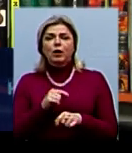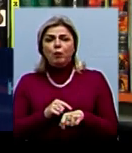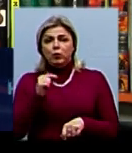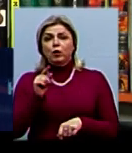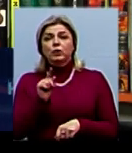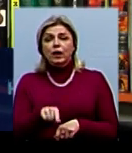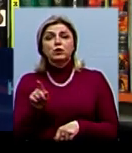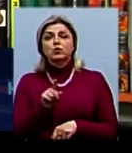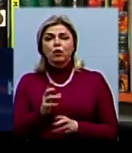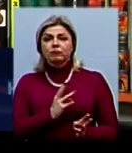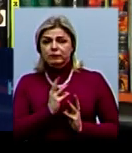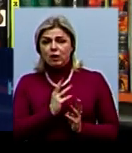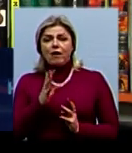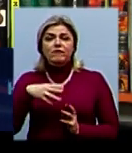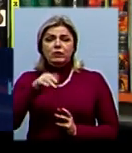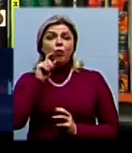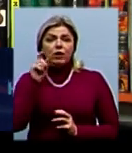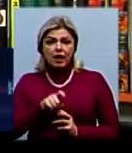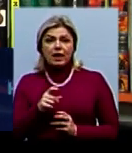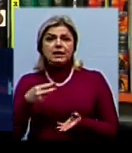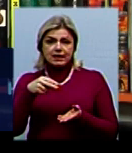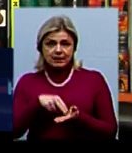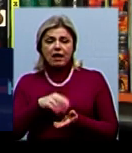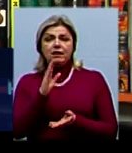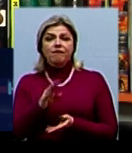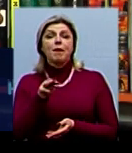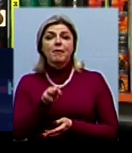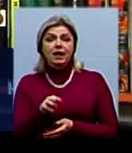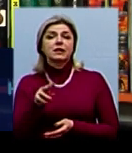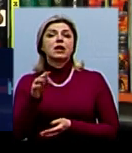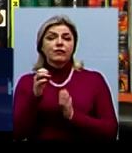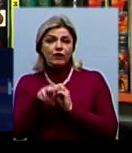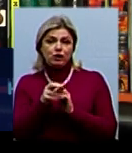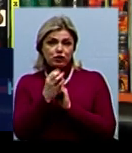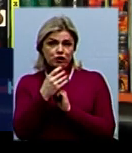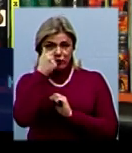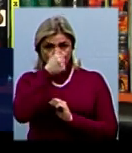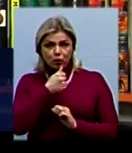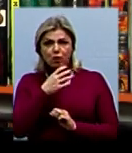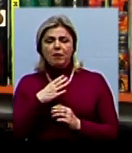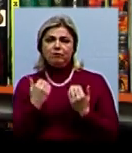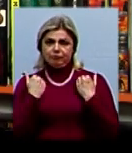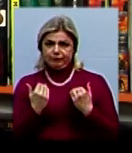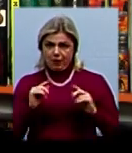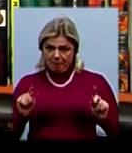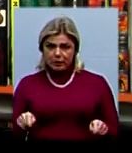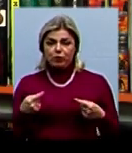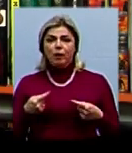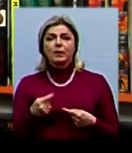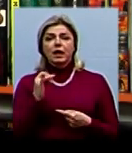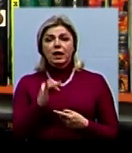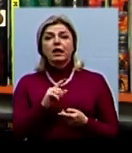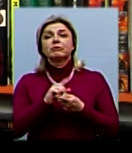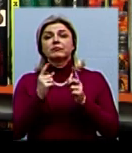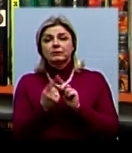Спонукало те саме, що спонукало Україну встати у березні 2014 року. Знаєте, був якийсь потужний підйом. Ось у мене він вилився